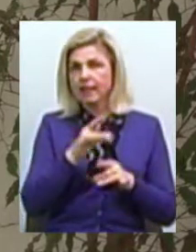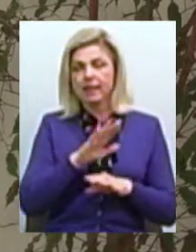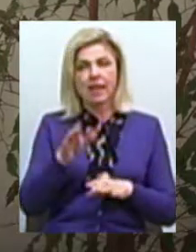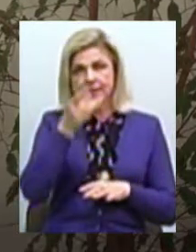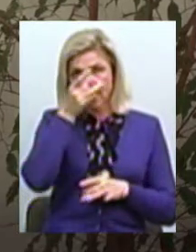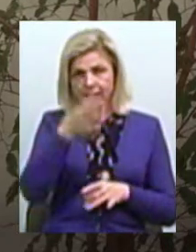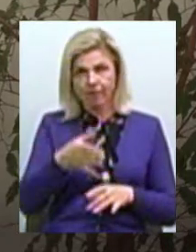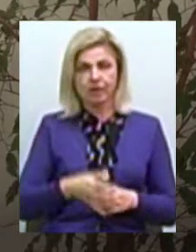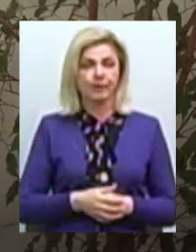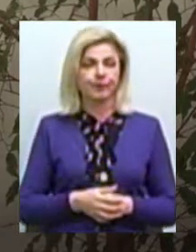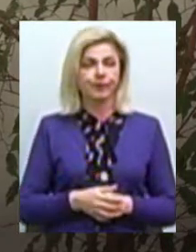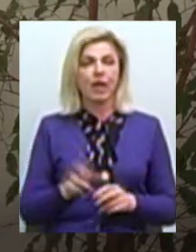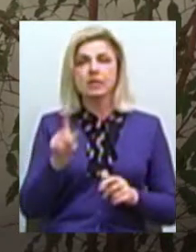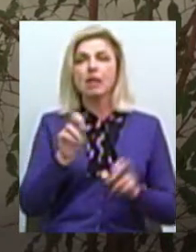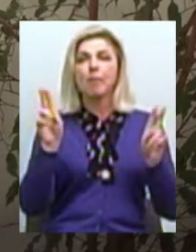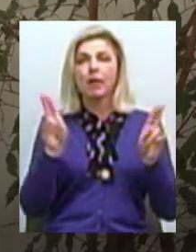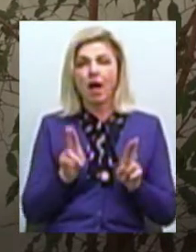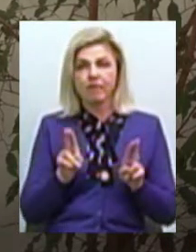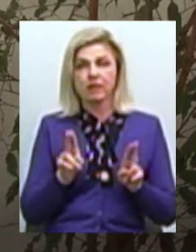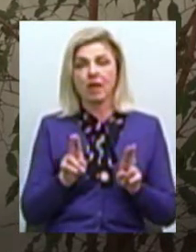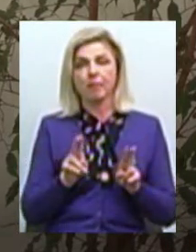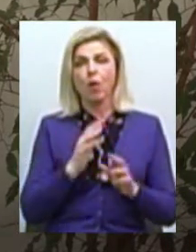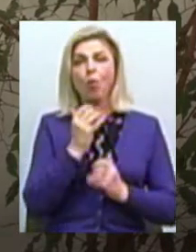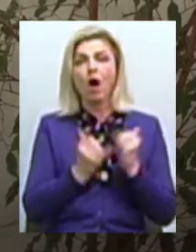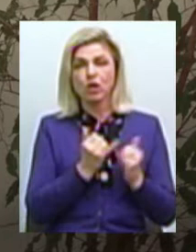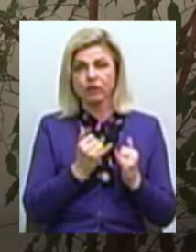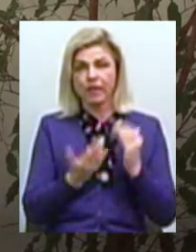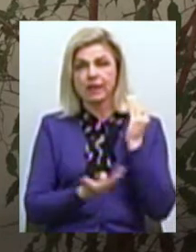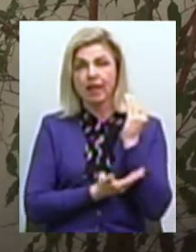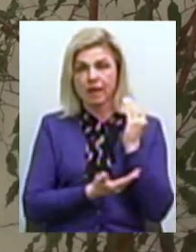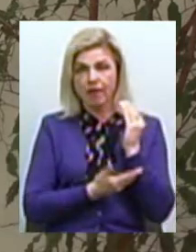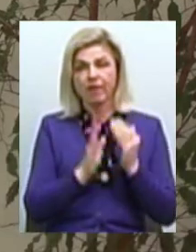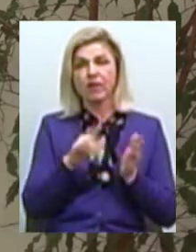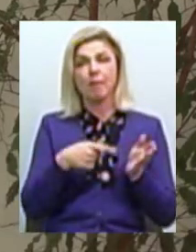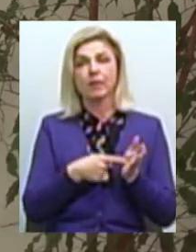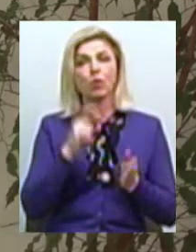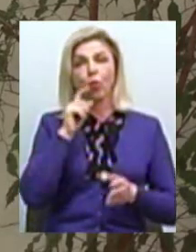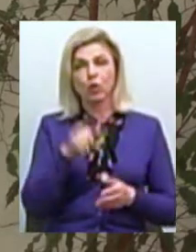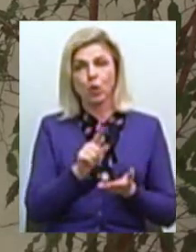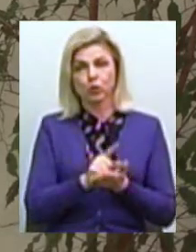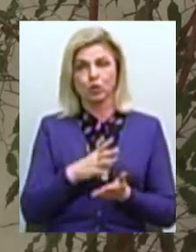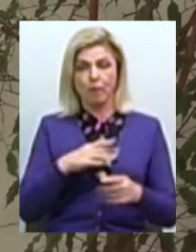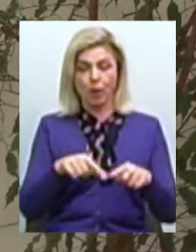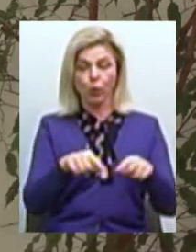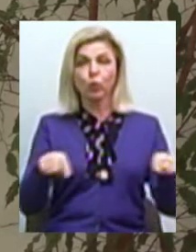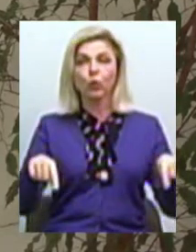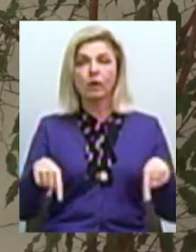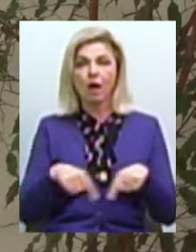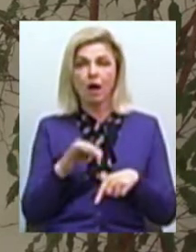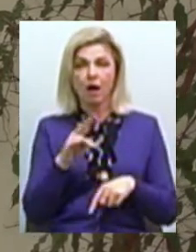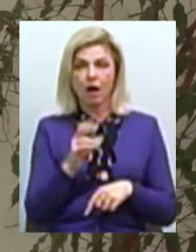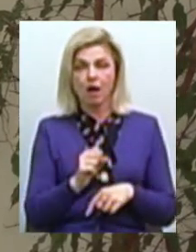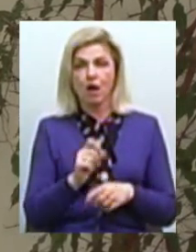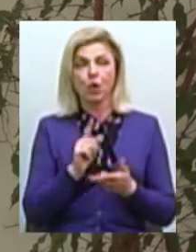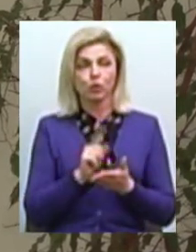утримання зелених насаджень в містах України, це повинна бути лунка, яка